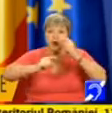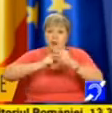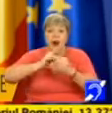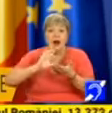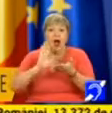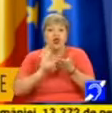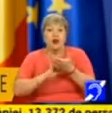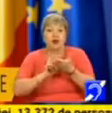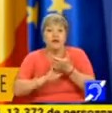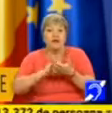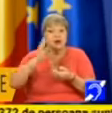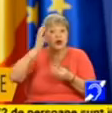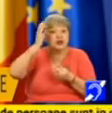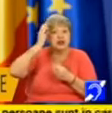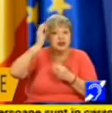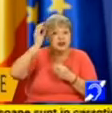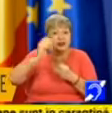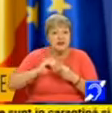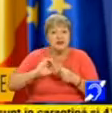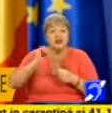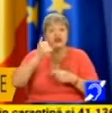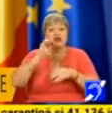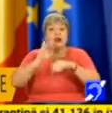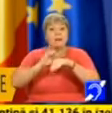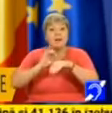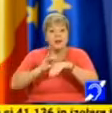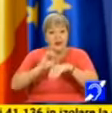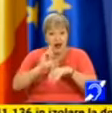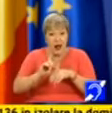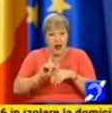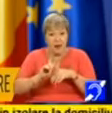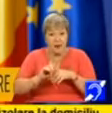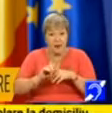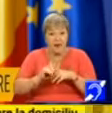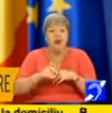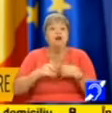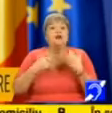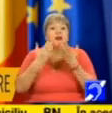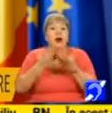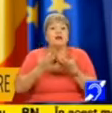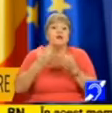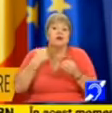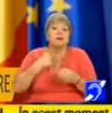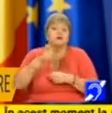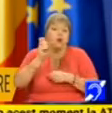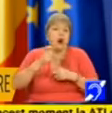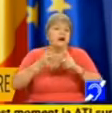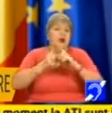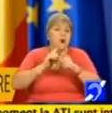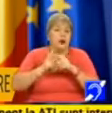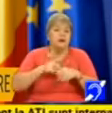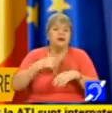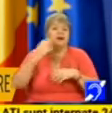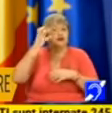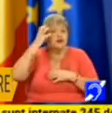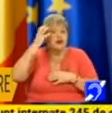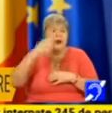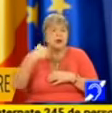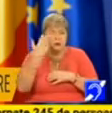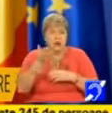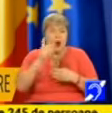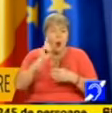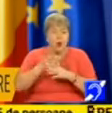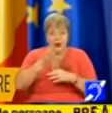dovezilor științifice și medicale de către politicieni, de către guvern.